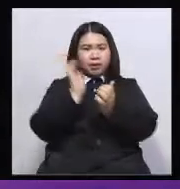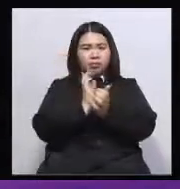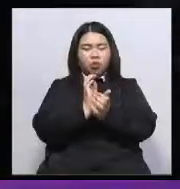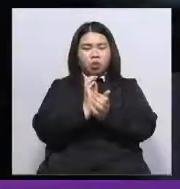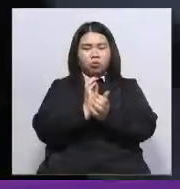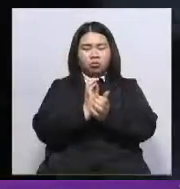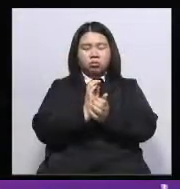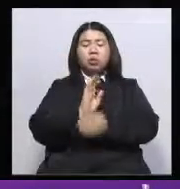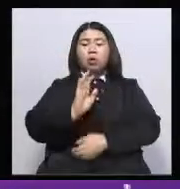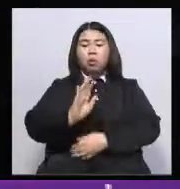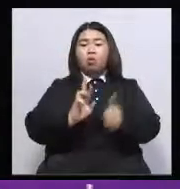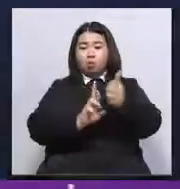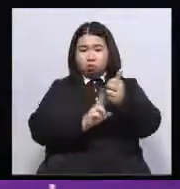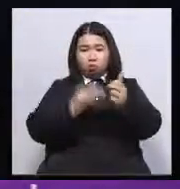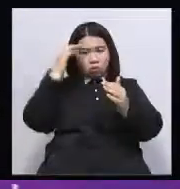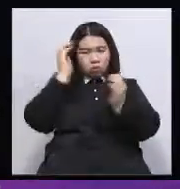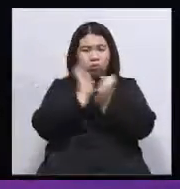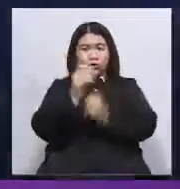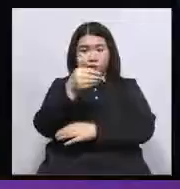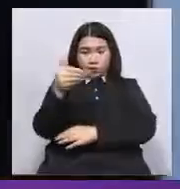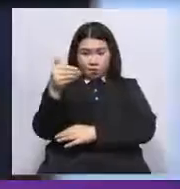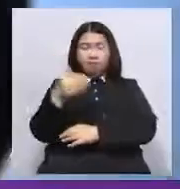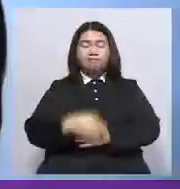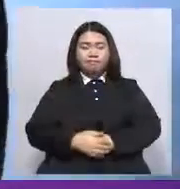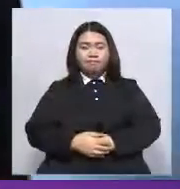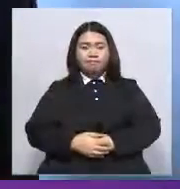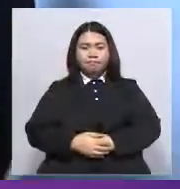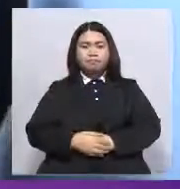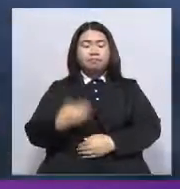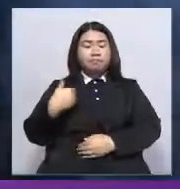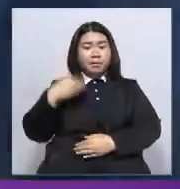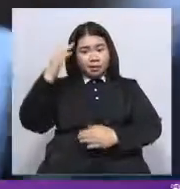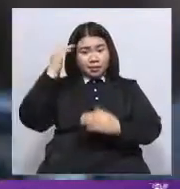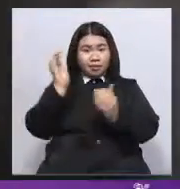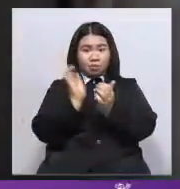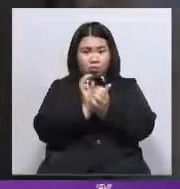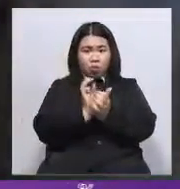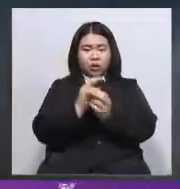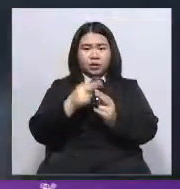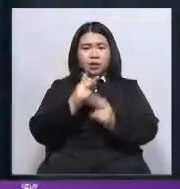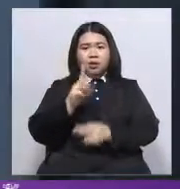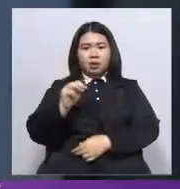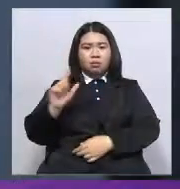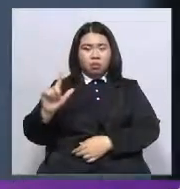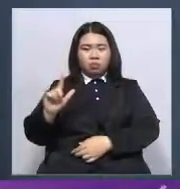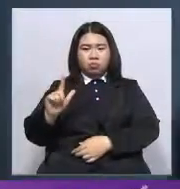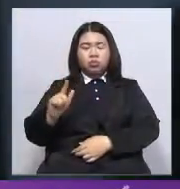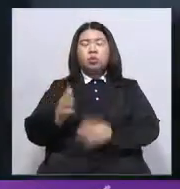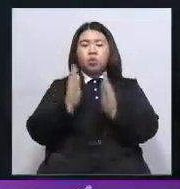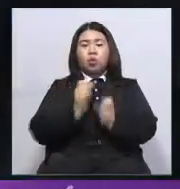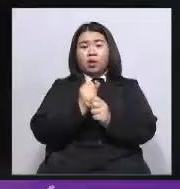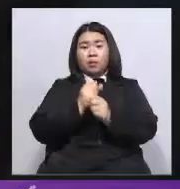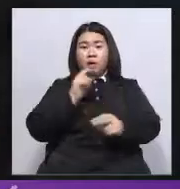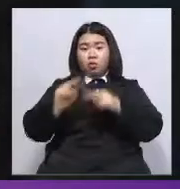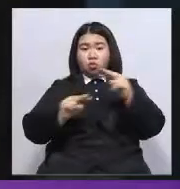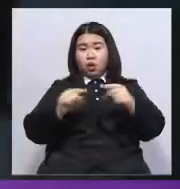อกศิวรารังสิพรามนากุลรองผู้บัญชาการตำรวจแห่งชาติและพลตำรวจตรีกมลเหรียญราชาผู้บังคับการกองบังคับการป้